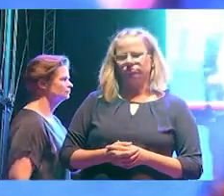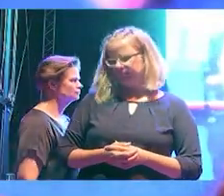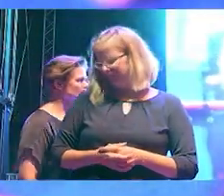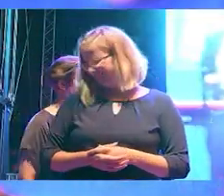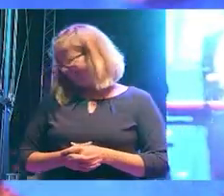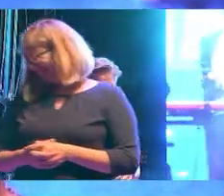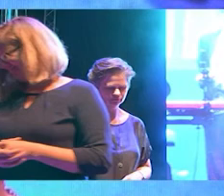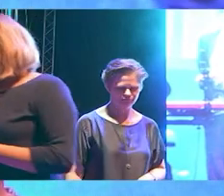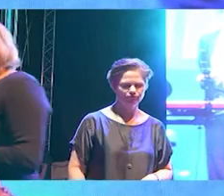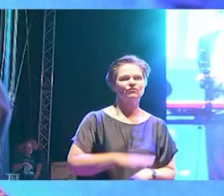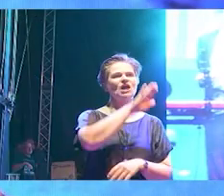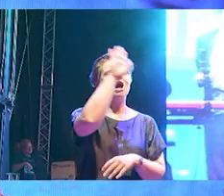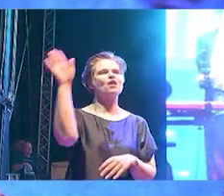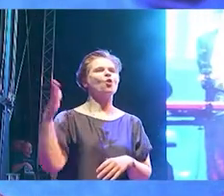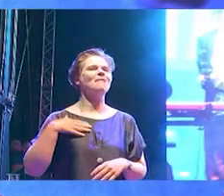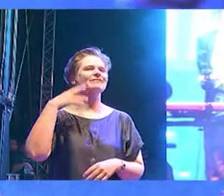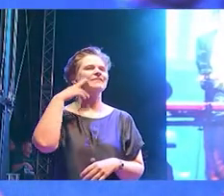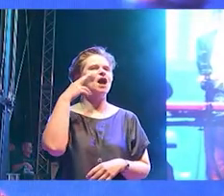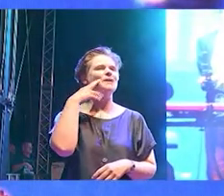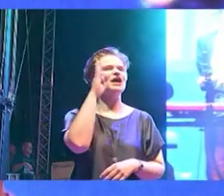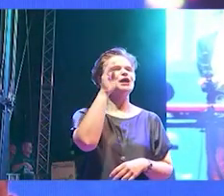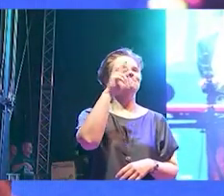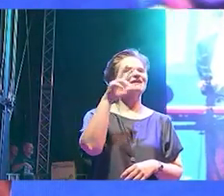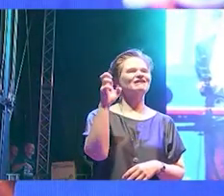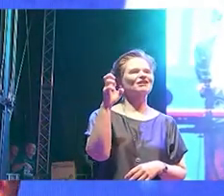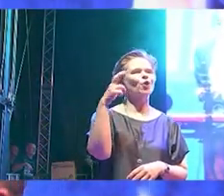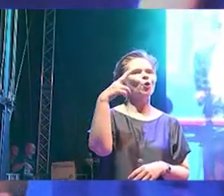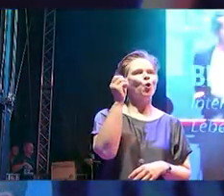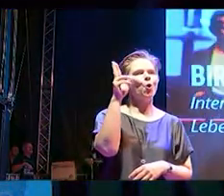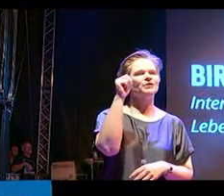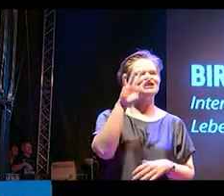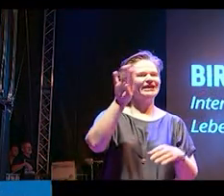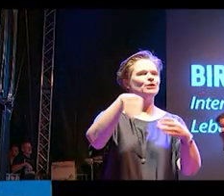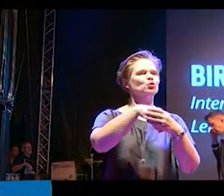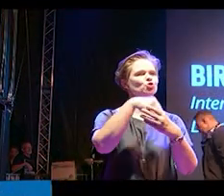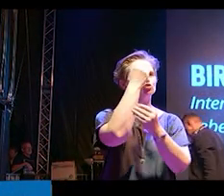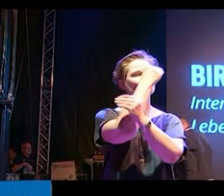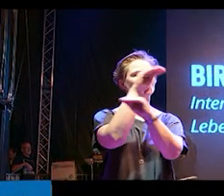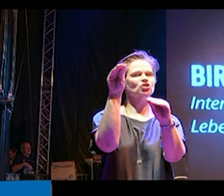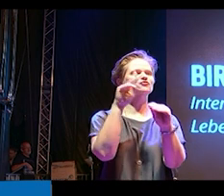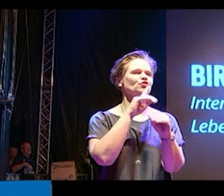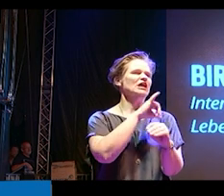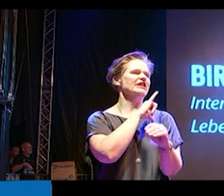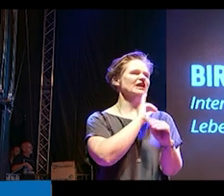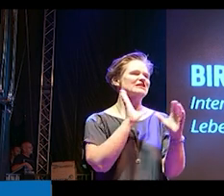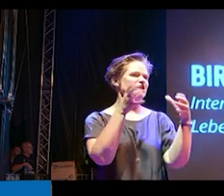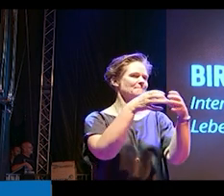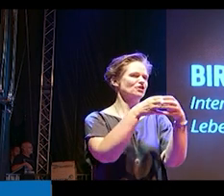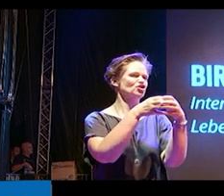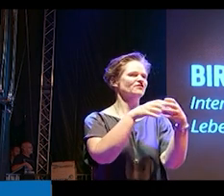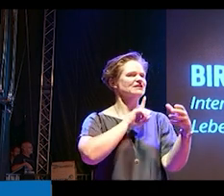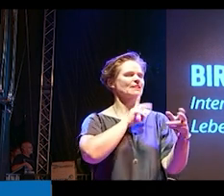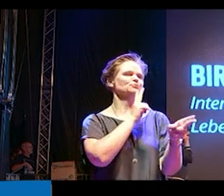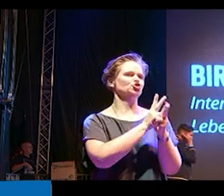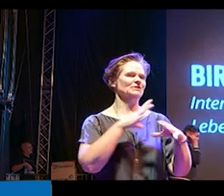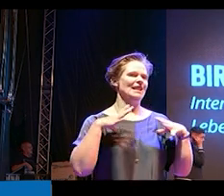Hallo, mein Name ist Birger Höhn, ich bin Inklusionsbotschafter. Das ist ein Projekt der Interessengemeinschaft Selbstbestimmt Leben.